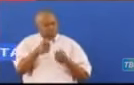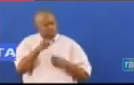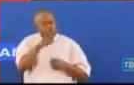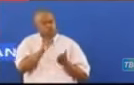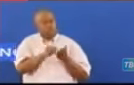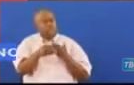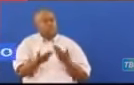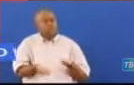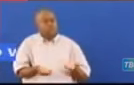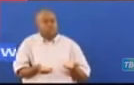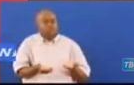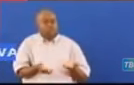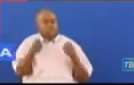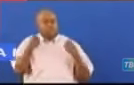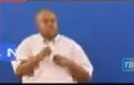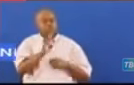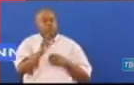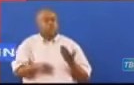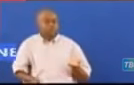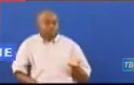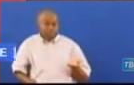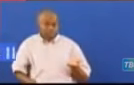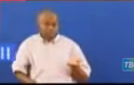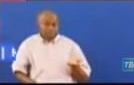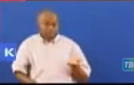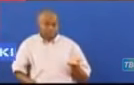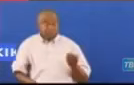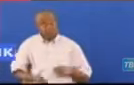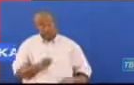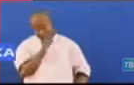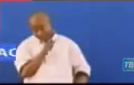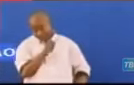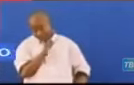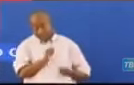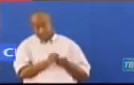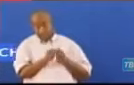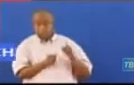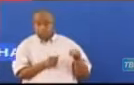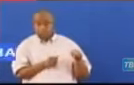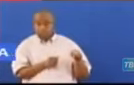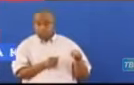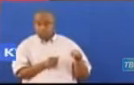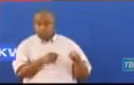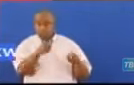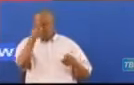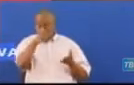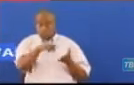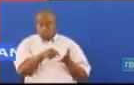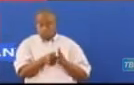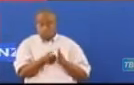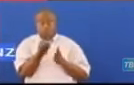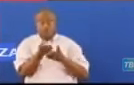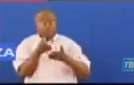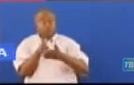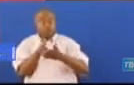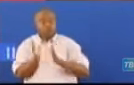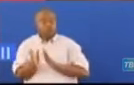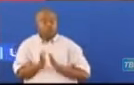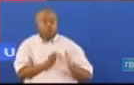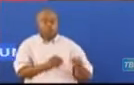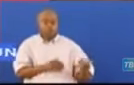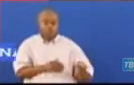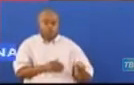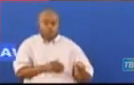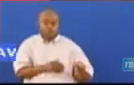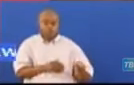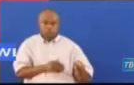party? Kuna shida gani mheshimiwa speaker? Jambo hili ni kutaka kukwamisha mipango. Mbona hivi nilikuwa najiuliza,